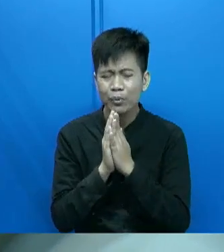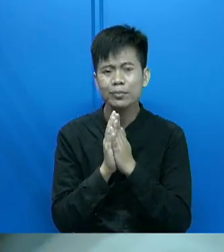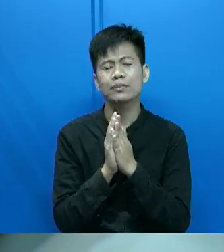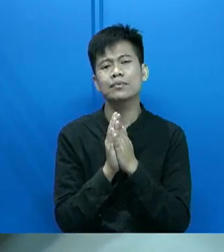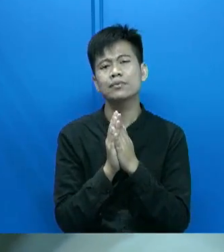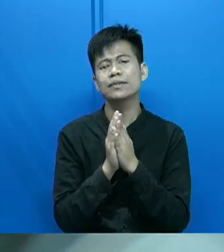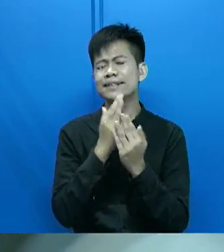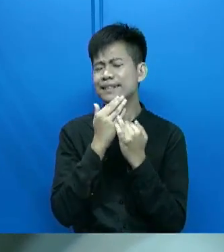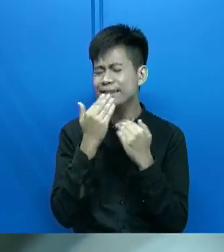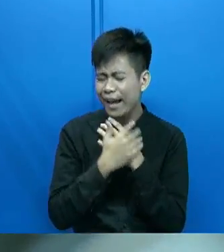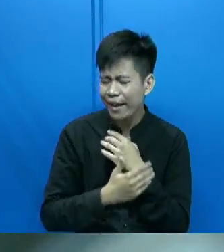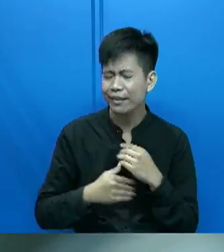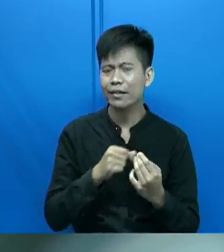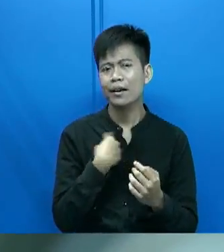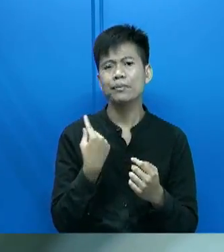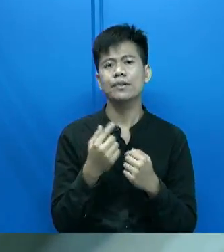sayangi kami ya Allah.